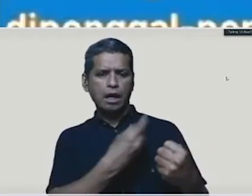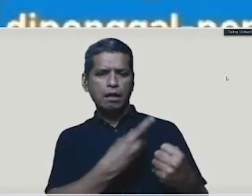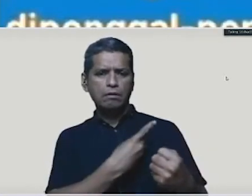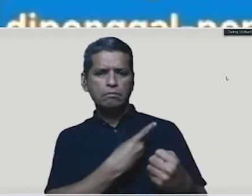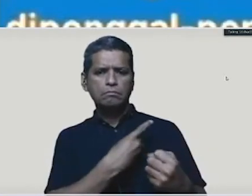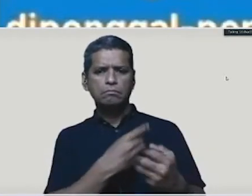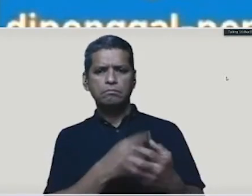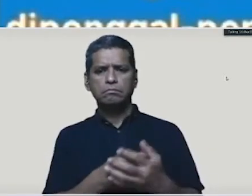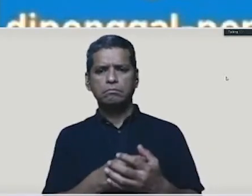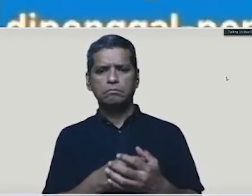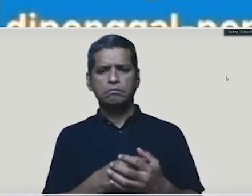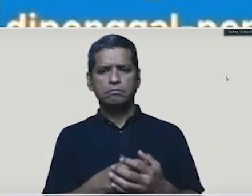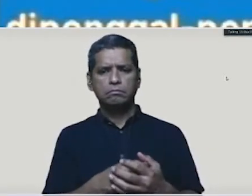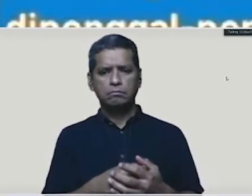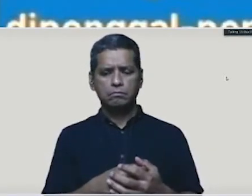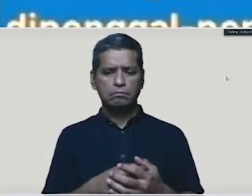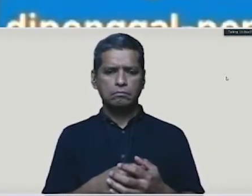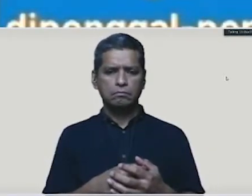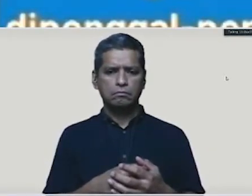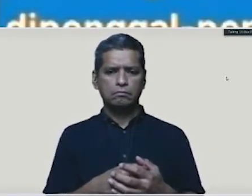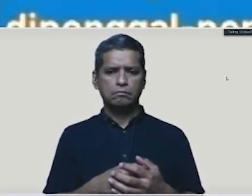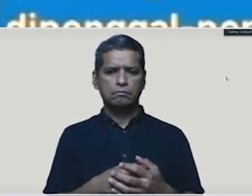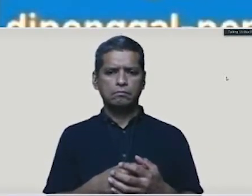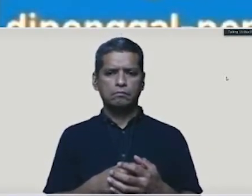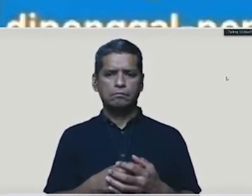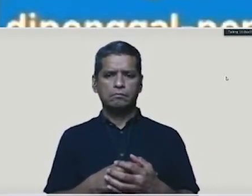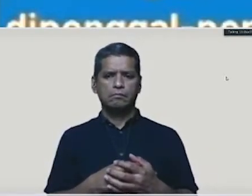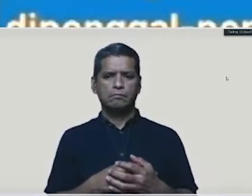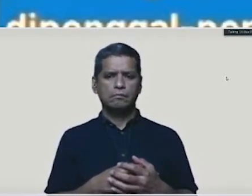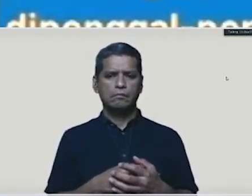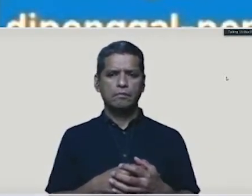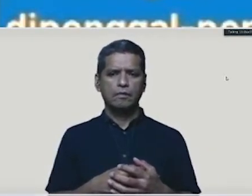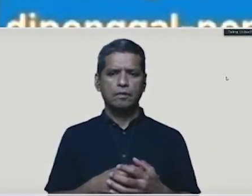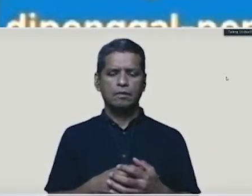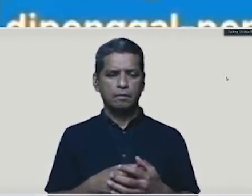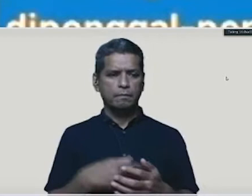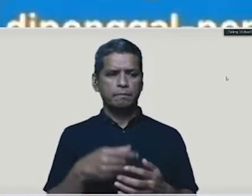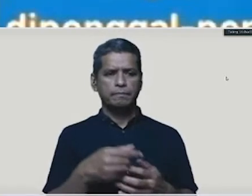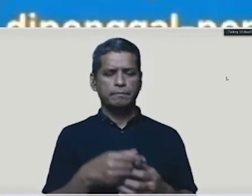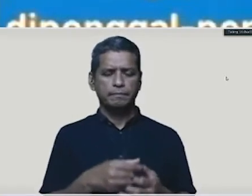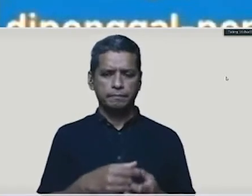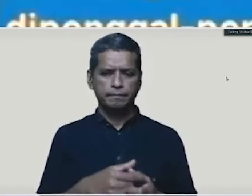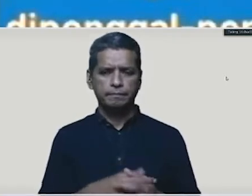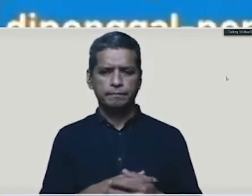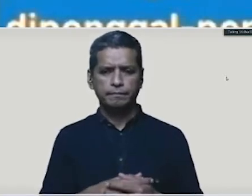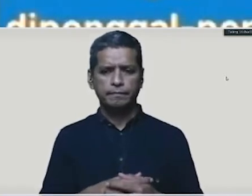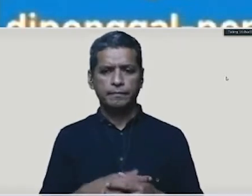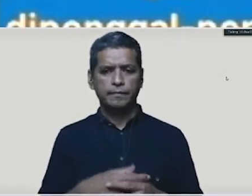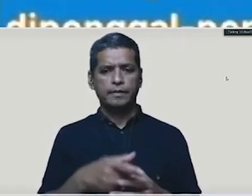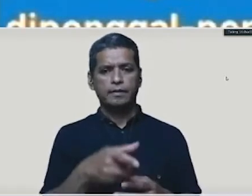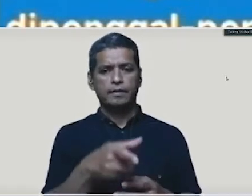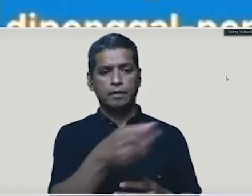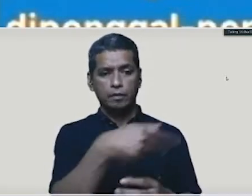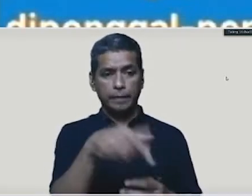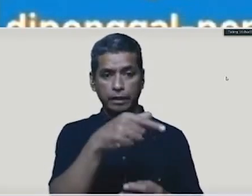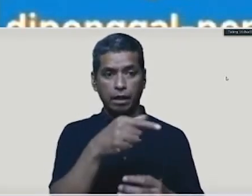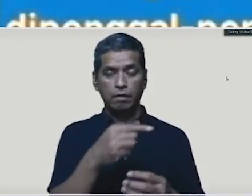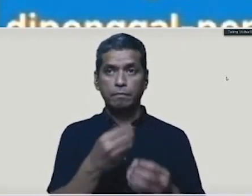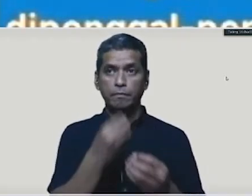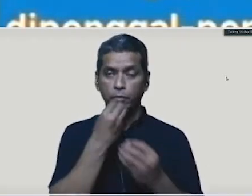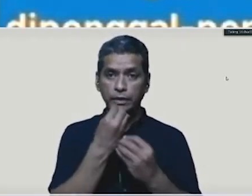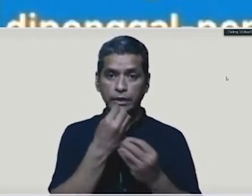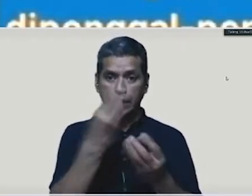kalau mereka terkait kalau saya kasih tahu ya mereka bisa karang-karang tapi kalau mereka beritahukan mimpi